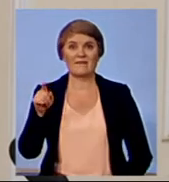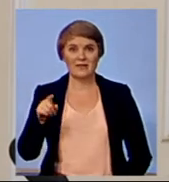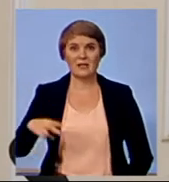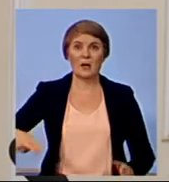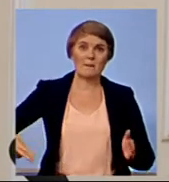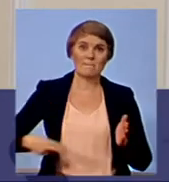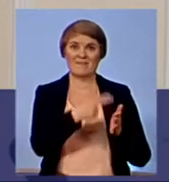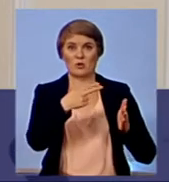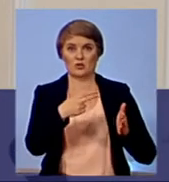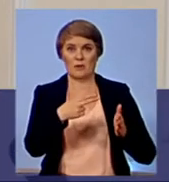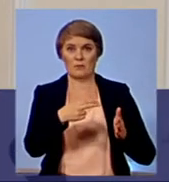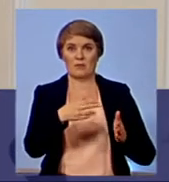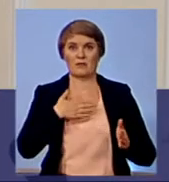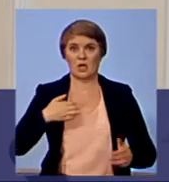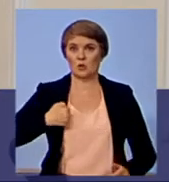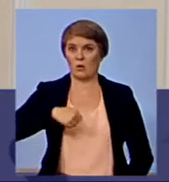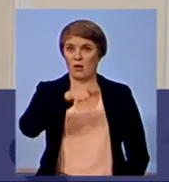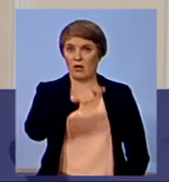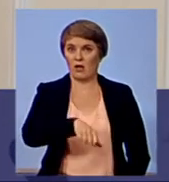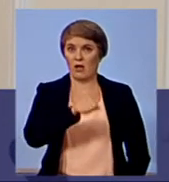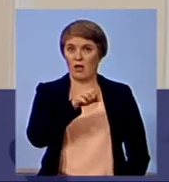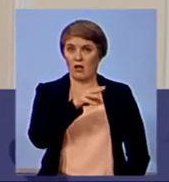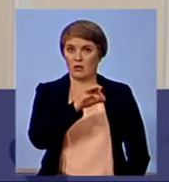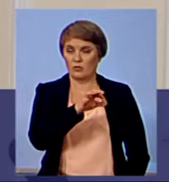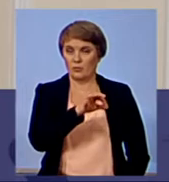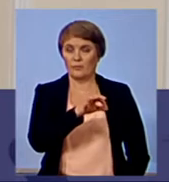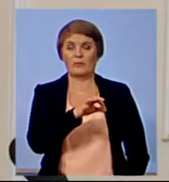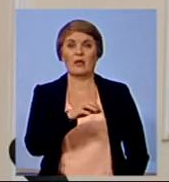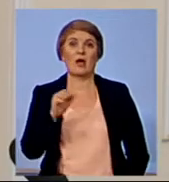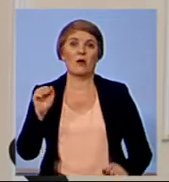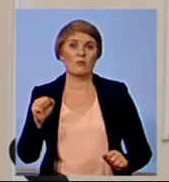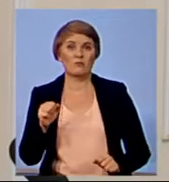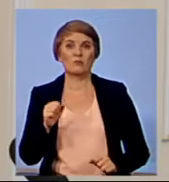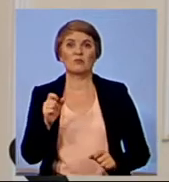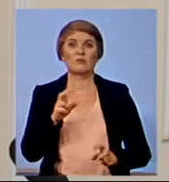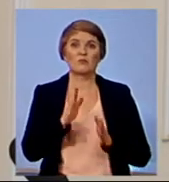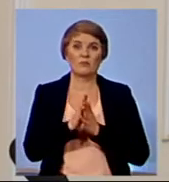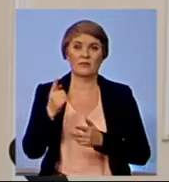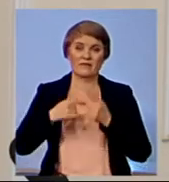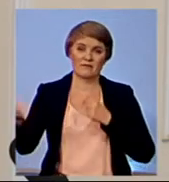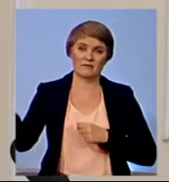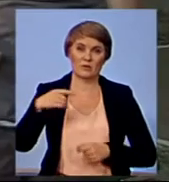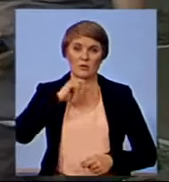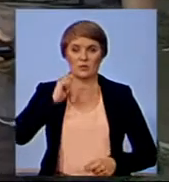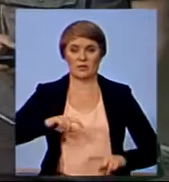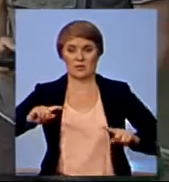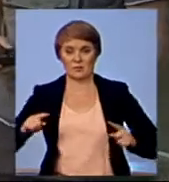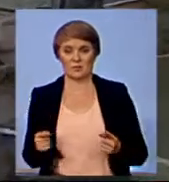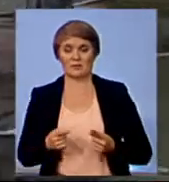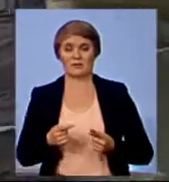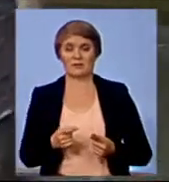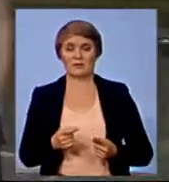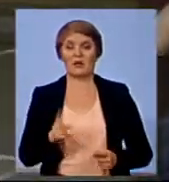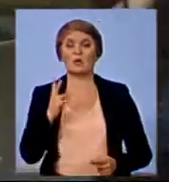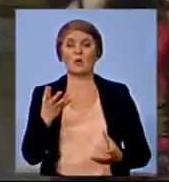ножем атошника нашого. Будемо робити все можливе, щоб все-таки доправити його до України, затримати. Хто ще нападав